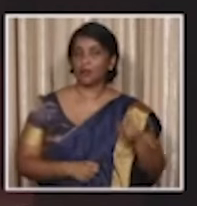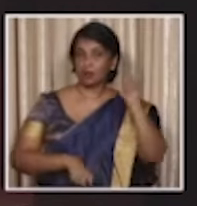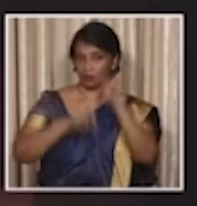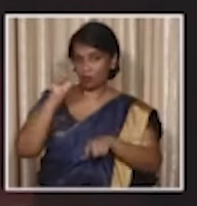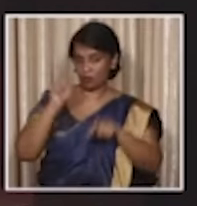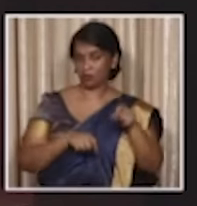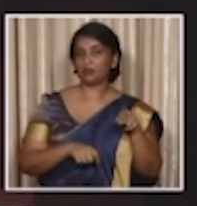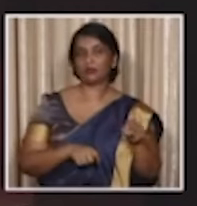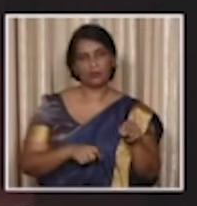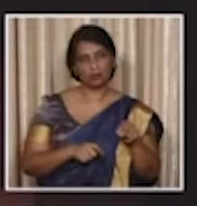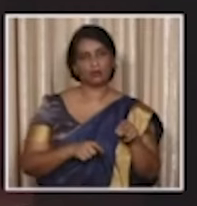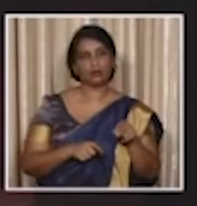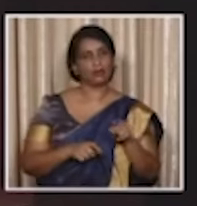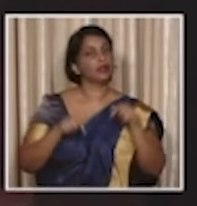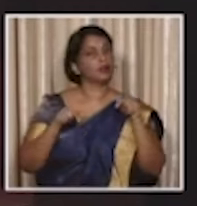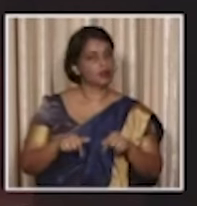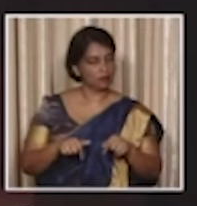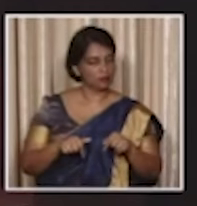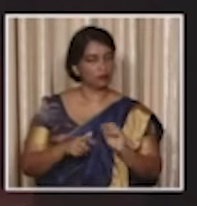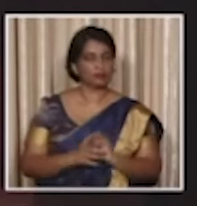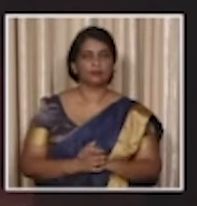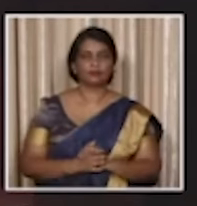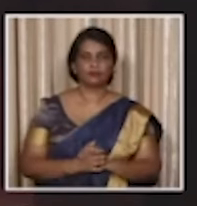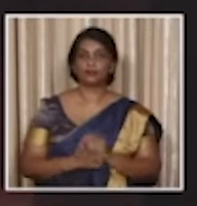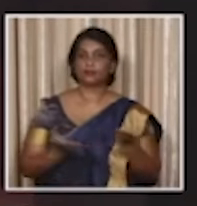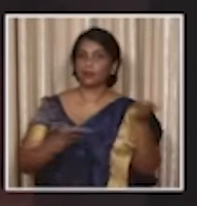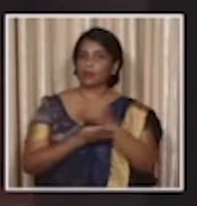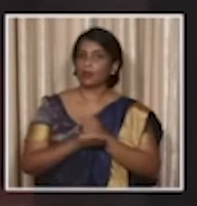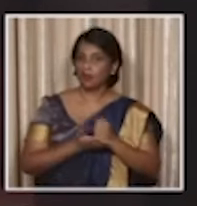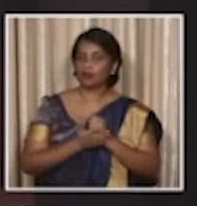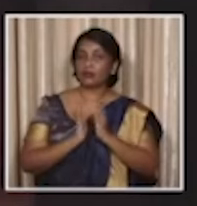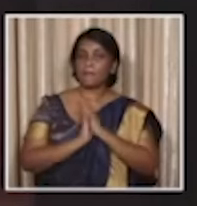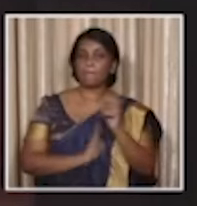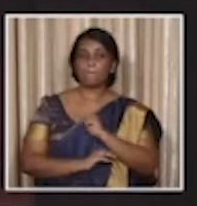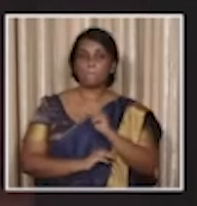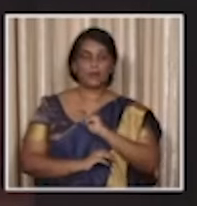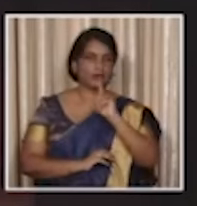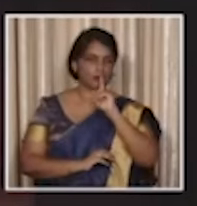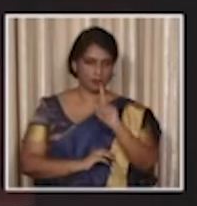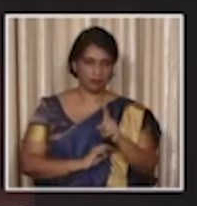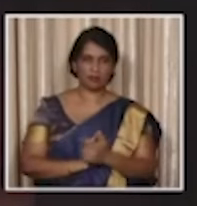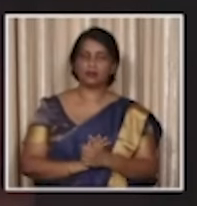පුද්ගලයින් අද අපි හැමෝටම බණ දේශනා කරන්නට එනවා.